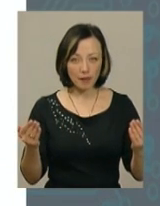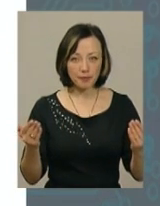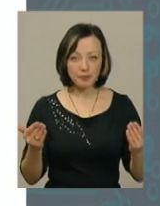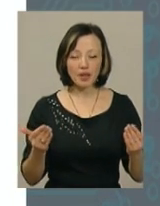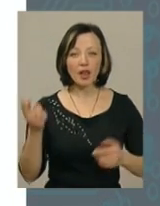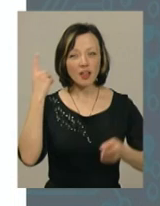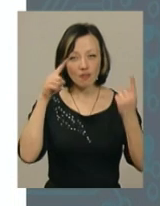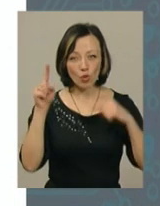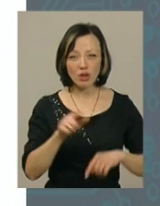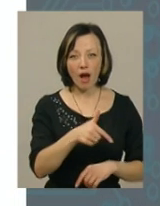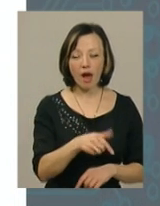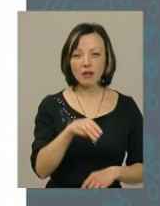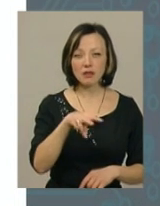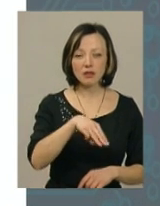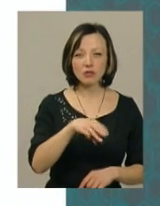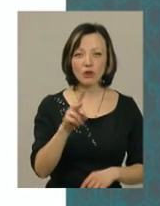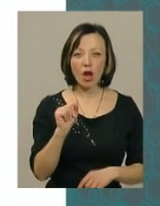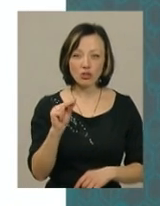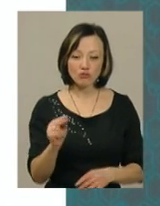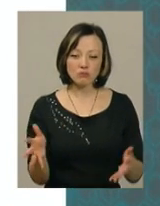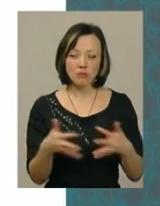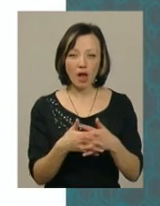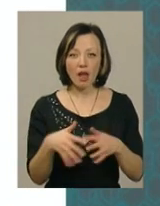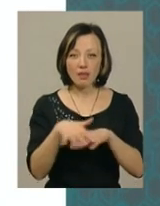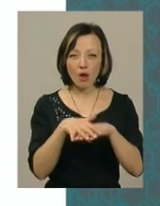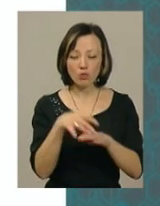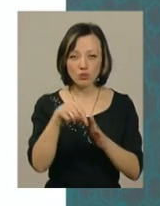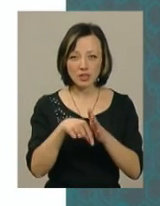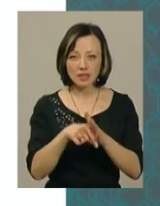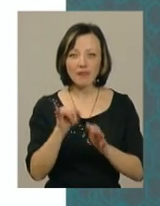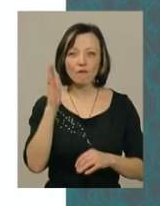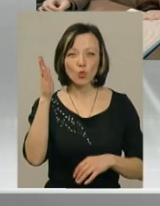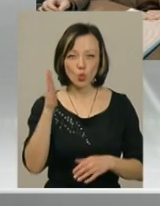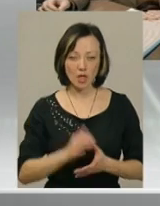для творчості Ганни Ткач притаманне поєднання етнічних мотивів і футуризму.